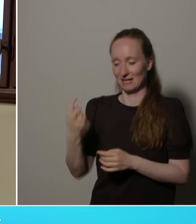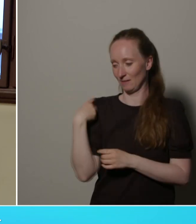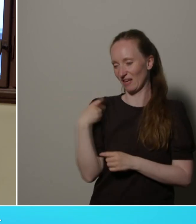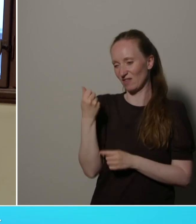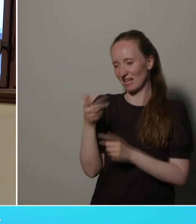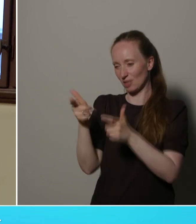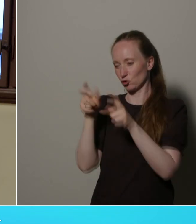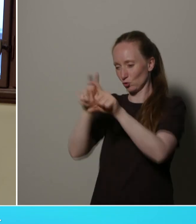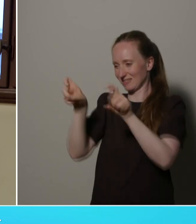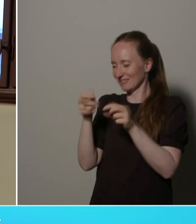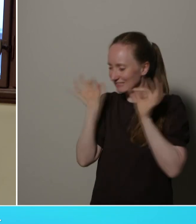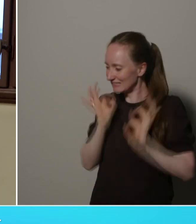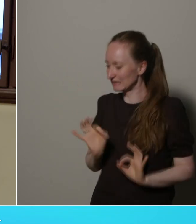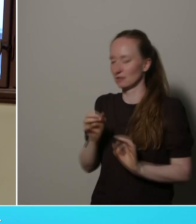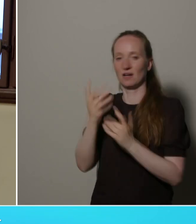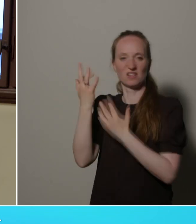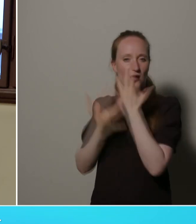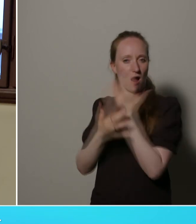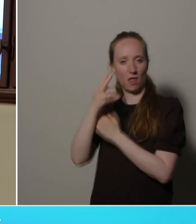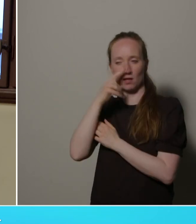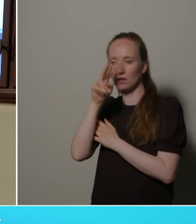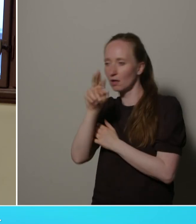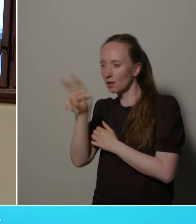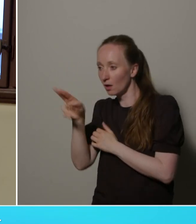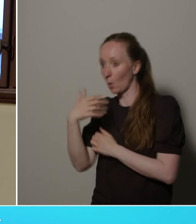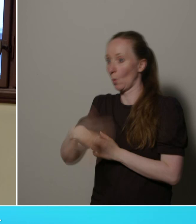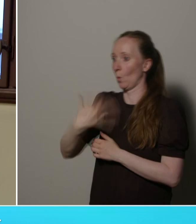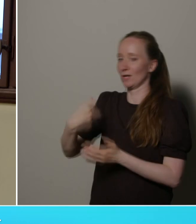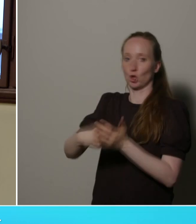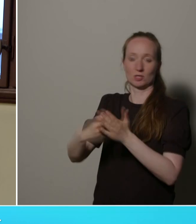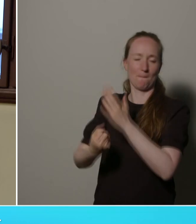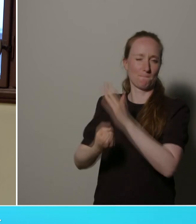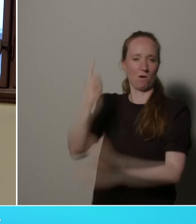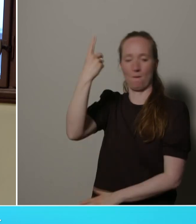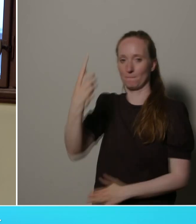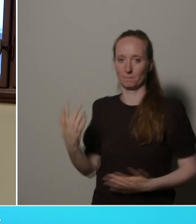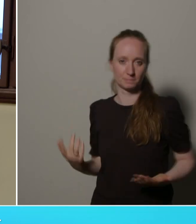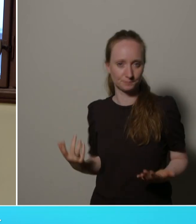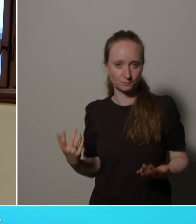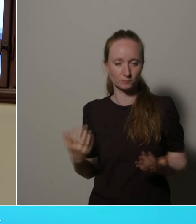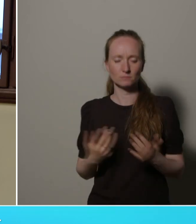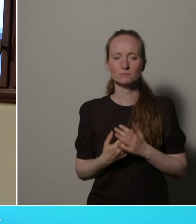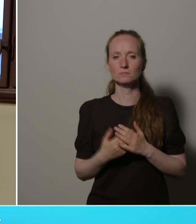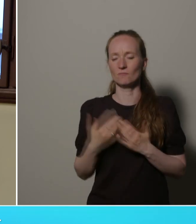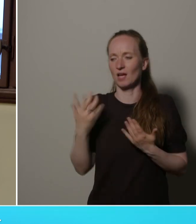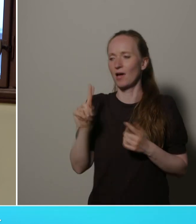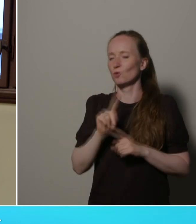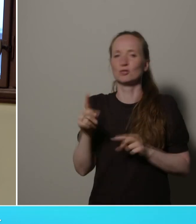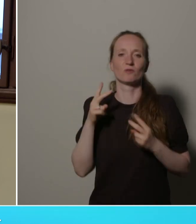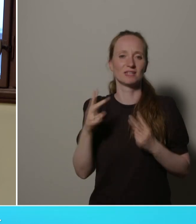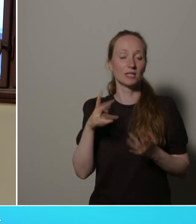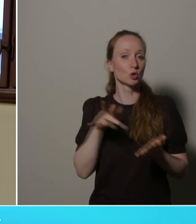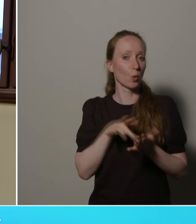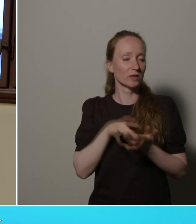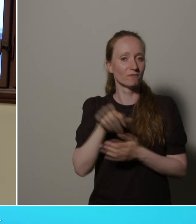angeguckt. Es ist einfach so, dass das Budget sprengen würde. So, und es ist auch, glaube ich, nicht relevant, weil ohnehin